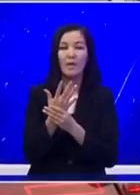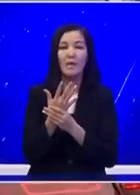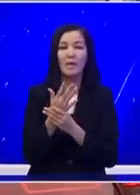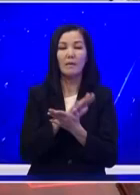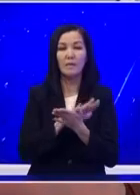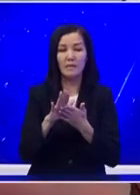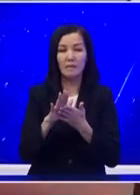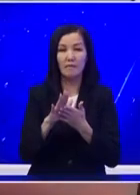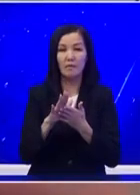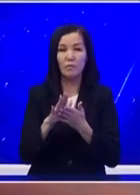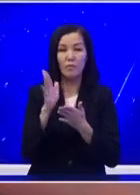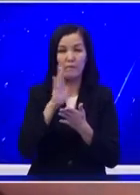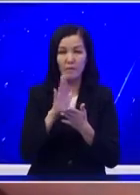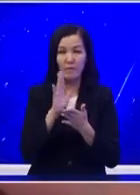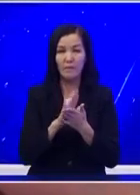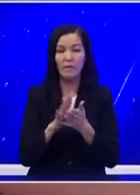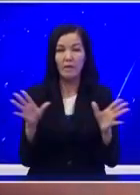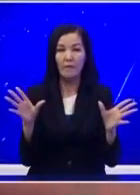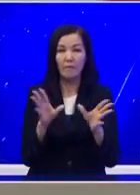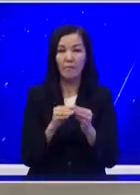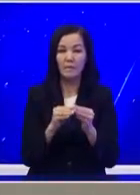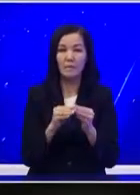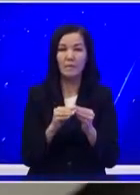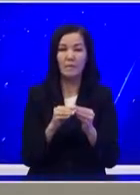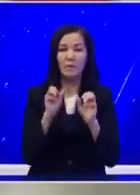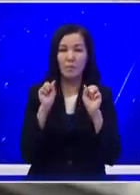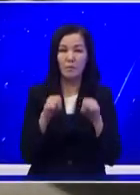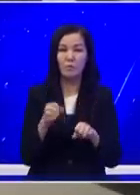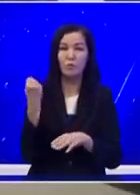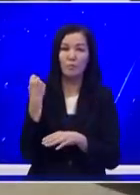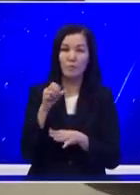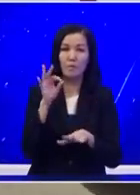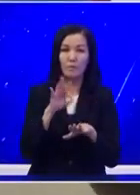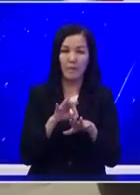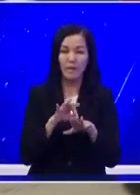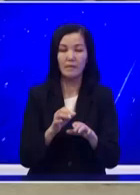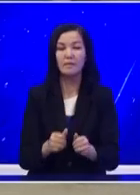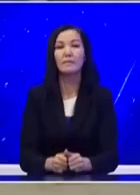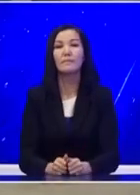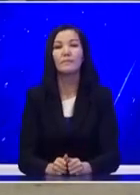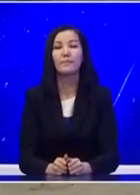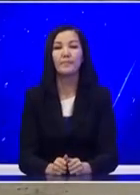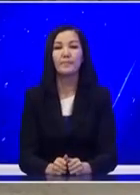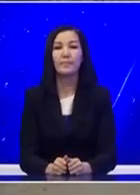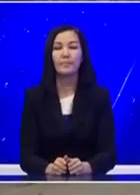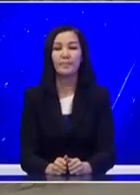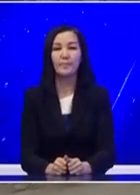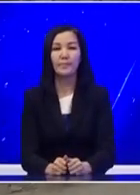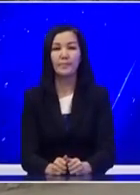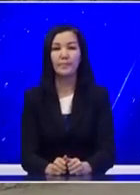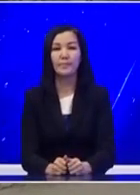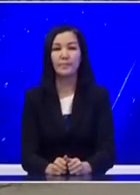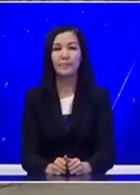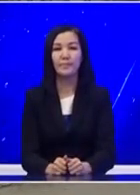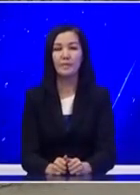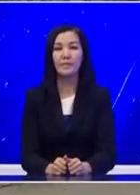средствами. Только сообща, только вместе мы сможем преодолеть сложный период, отмечают волонтеры. Евгения Присяжная, Кайрат Костурганов, телеканал